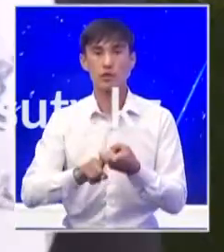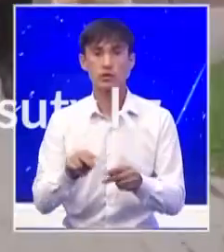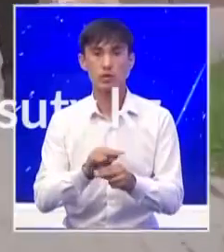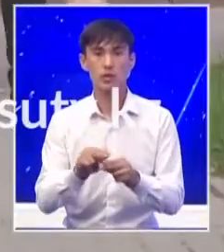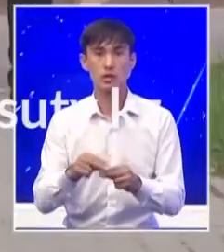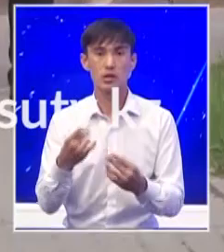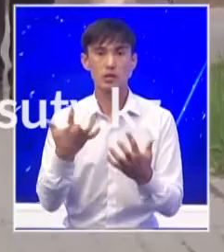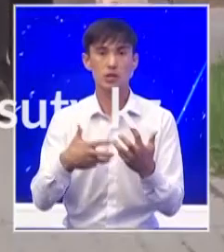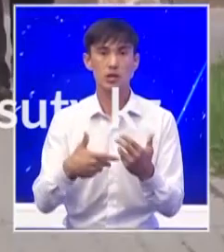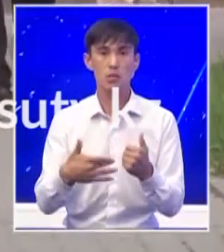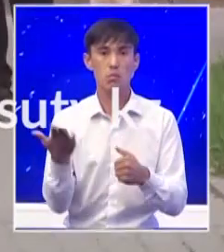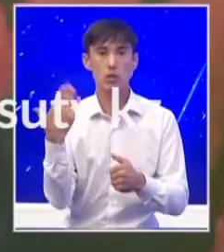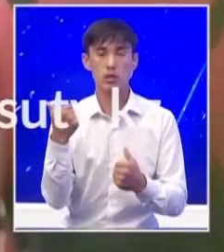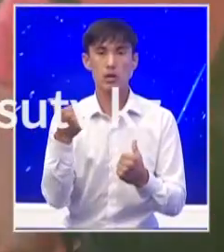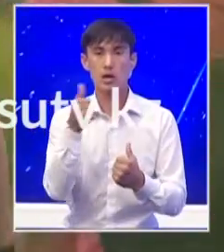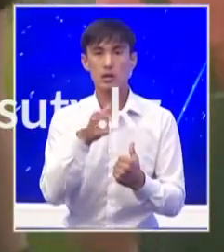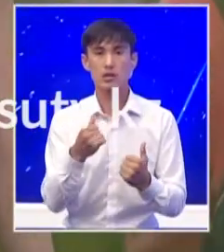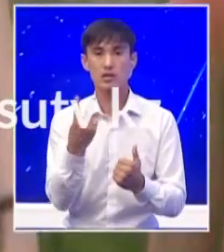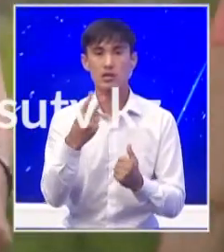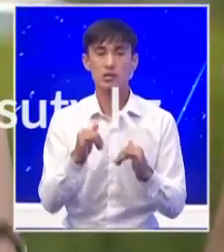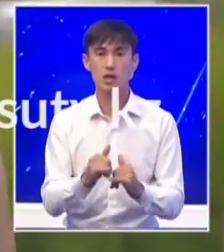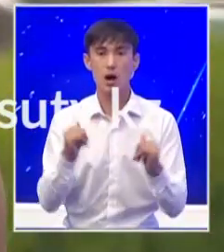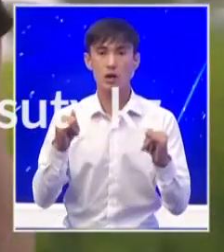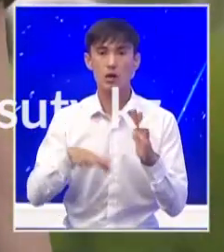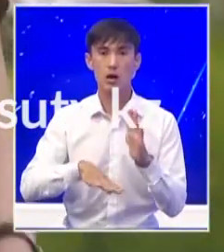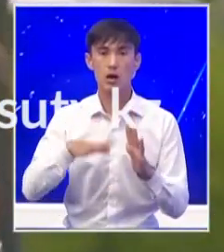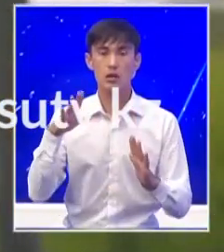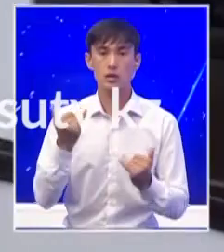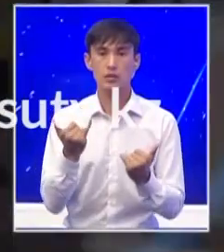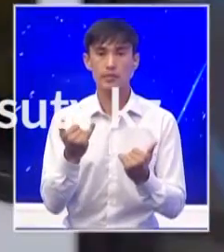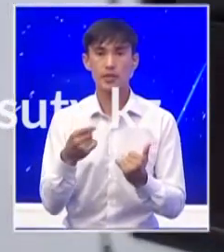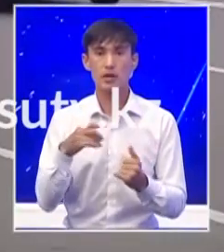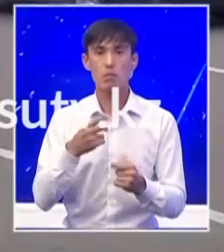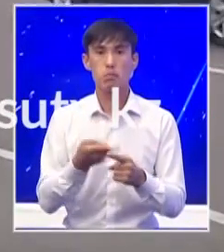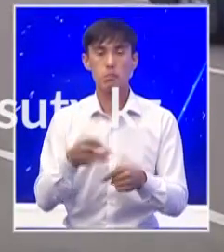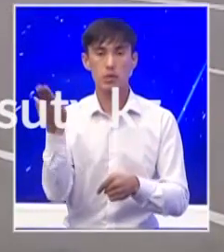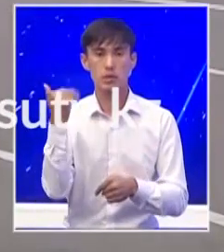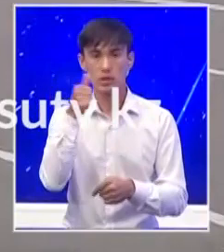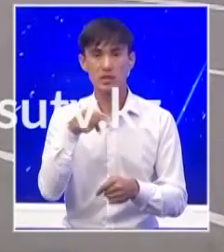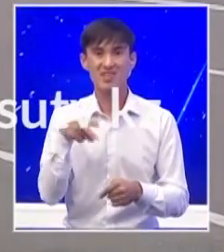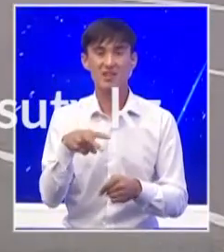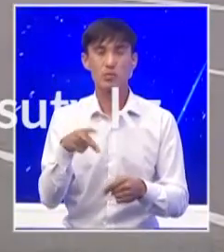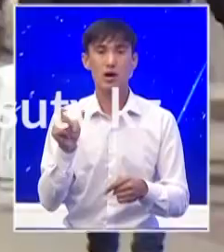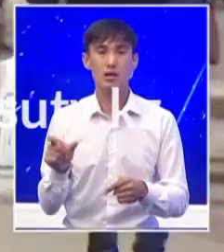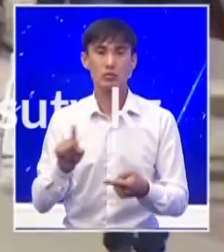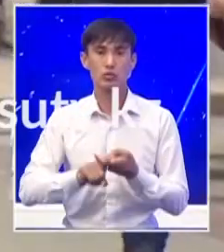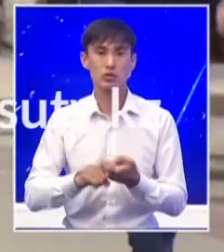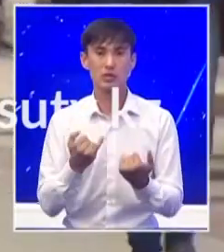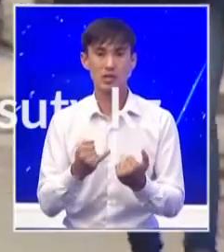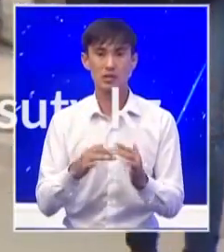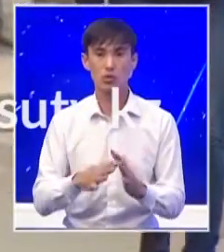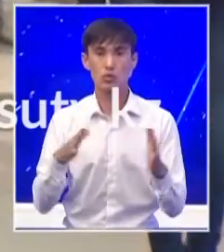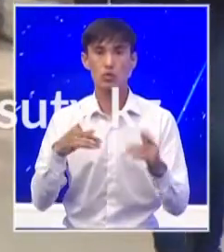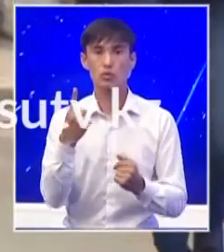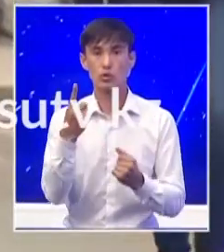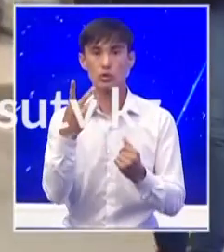жатқандардың саны былтырға қарағанда екі есе артқан. Былтыр осы кезде вирусты 2000 адам жұқтырса, қазір оның саны тіпті көп,